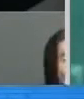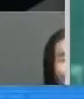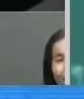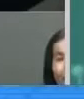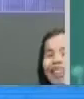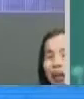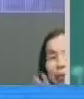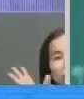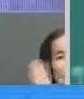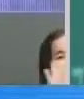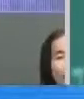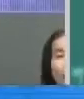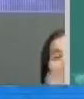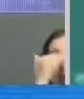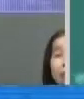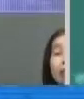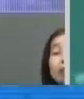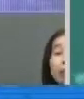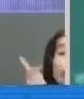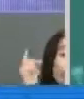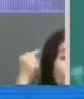แต่การไม่ให้ความ